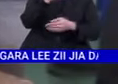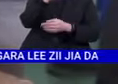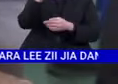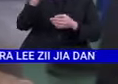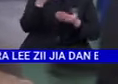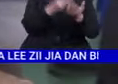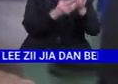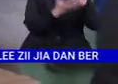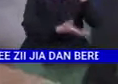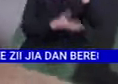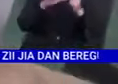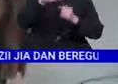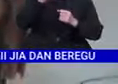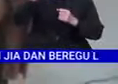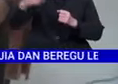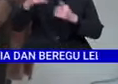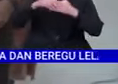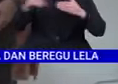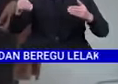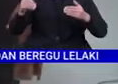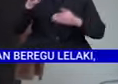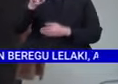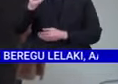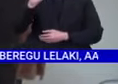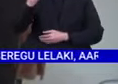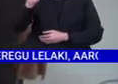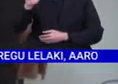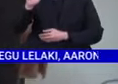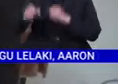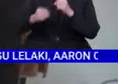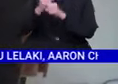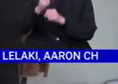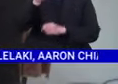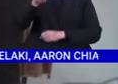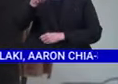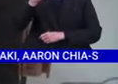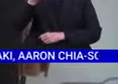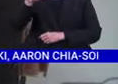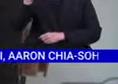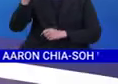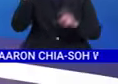bernilai 500000000 Ringgit meneliti Wakapolda menjelang tahun 2036